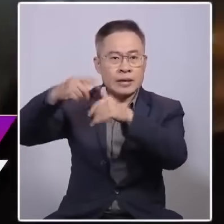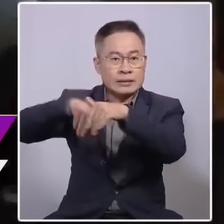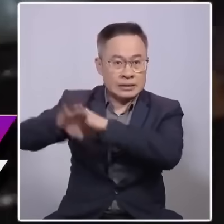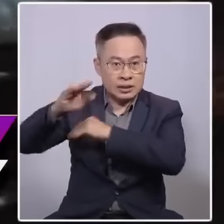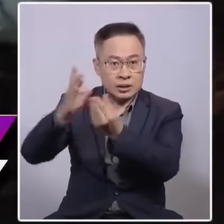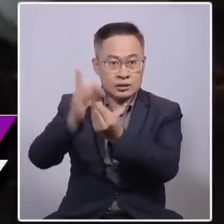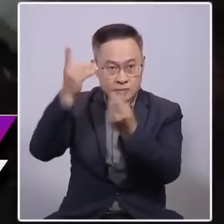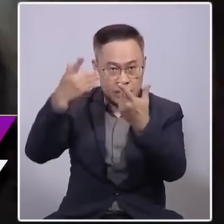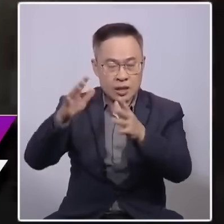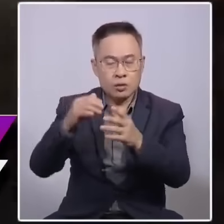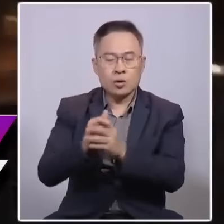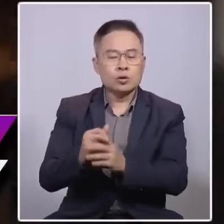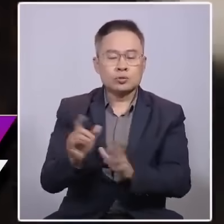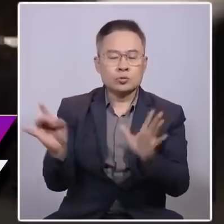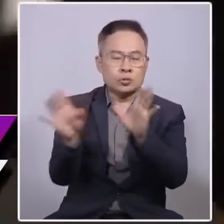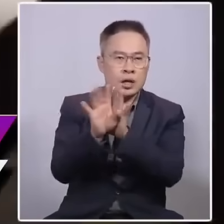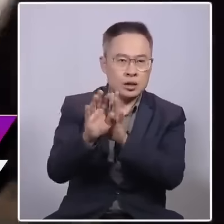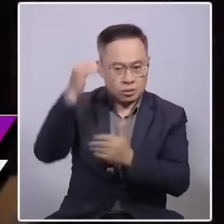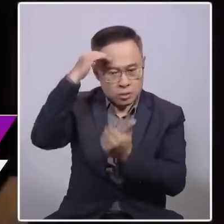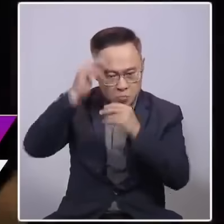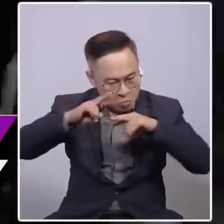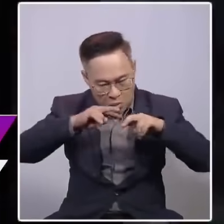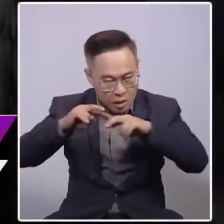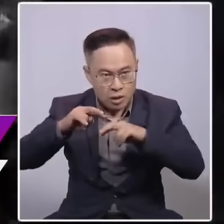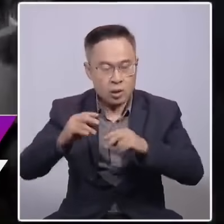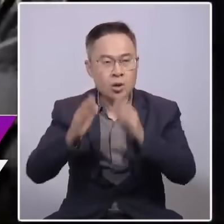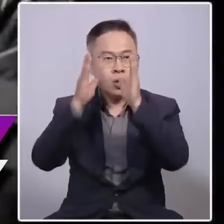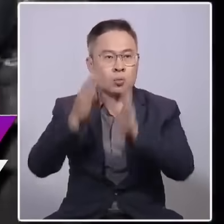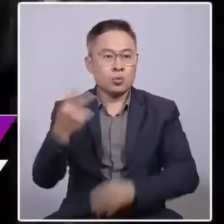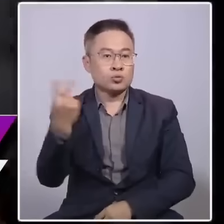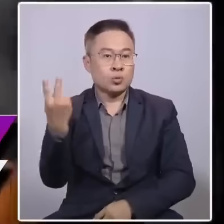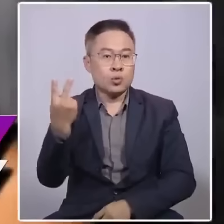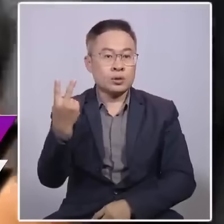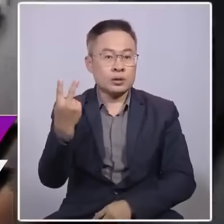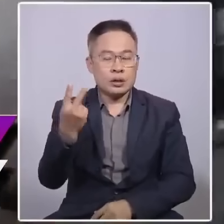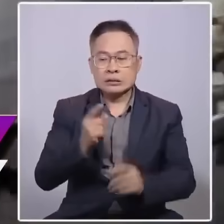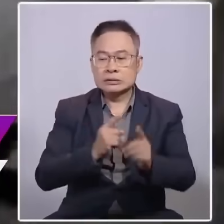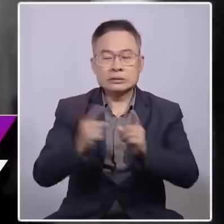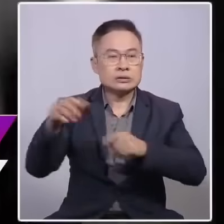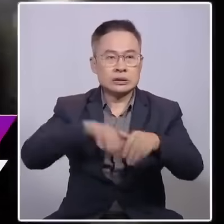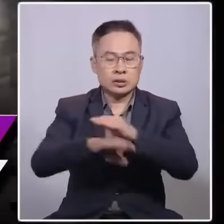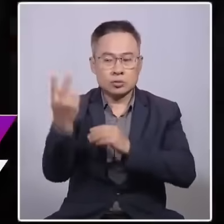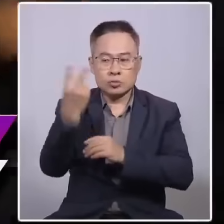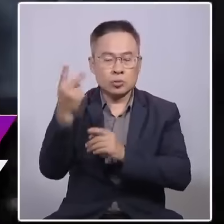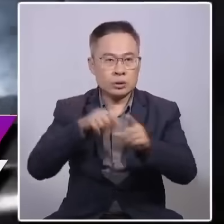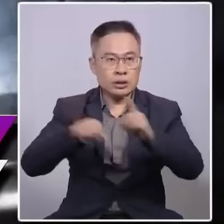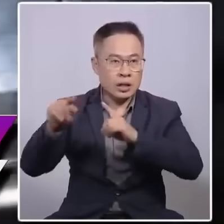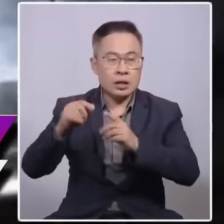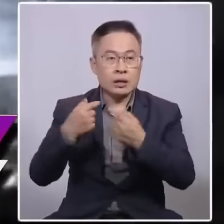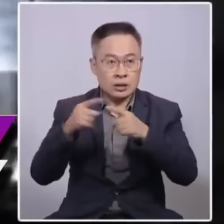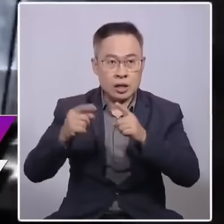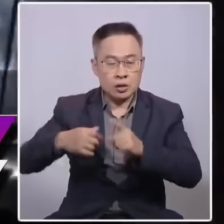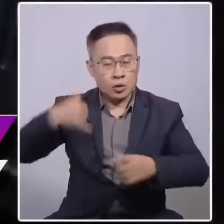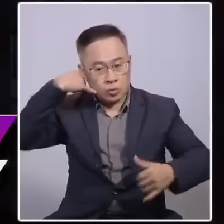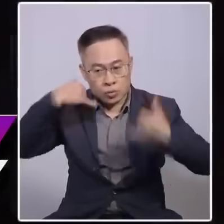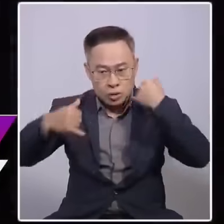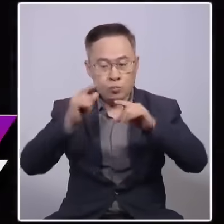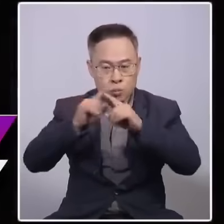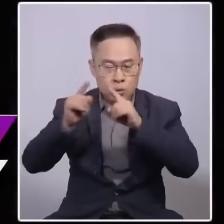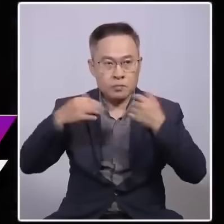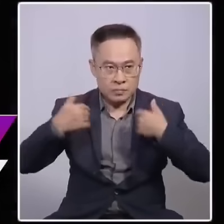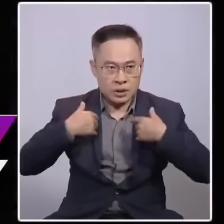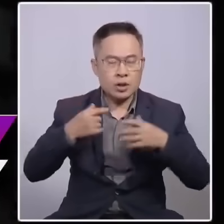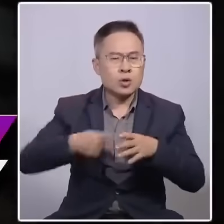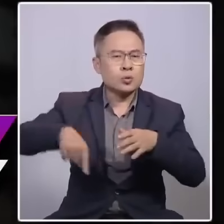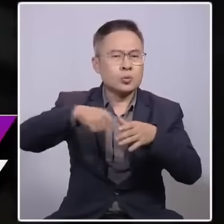ว่าทั้ง 2คนค่ะถึงแม้ว่าเขาจะก่อเหตุแล้วก็แยกย้ายกันไปแต่เขาเนี่ยติดต่อกันอยู่ตลอดเลยค่ะวนไปวน